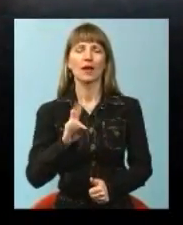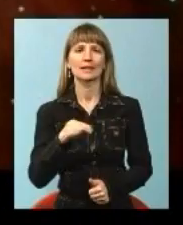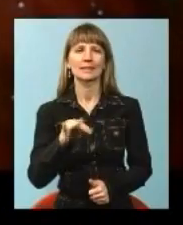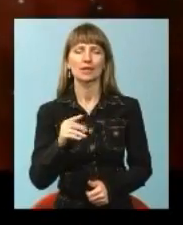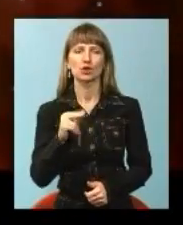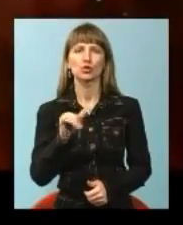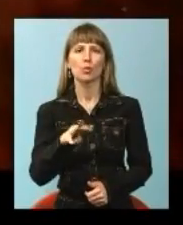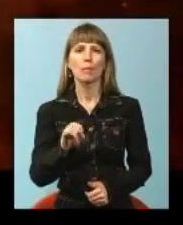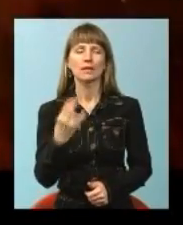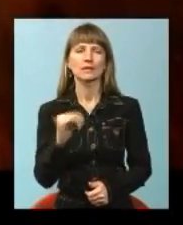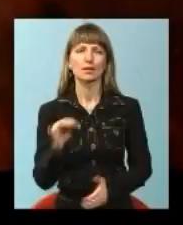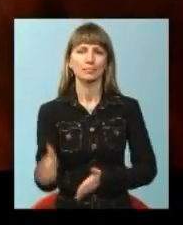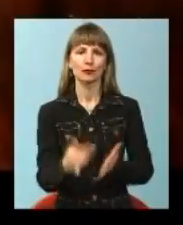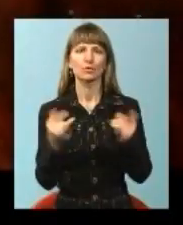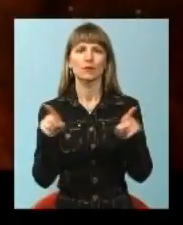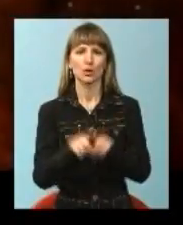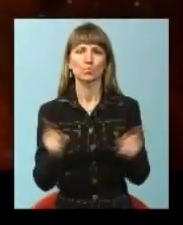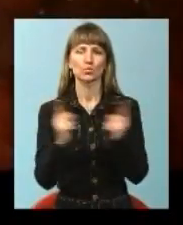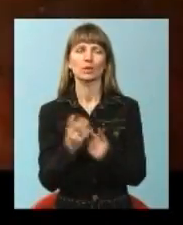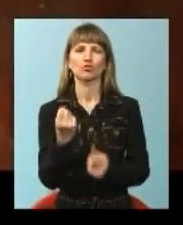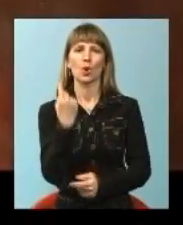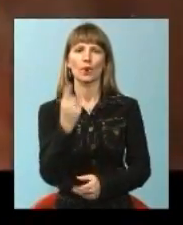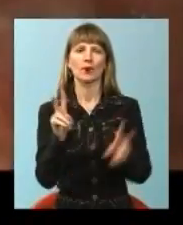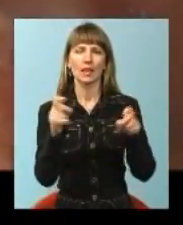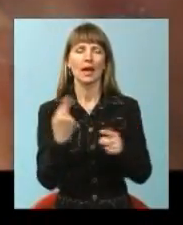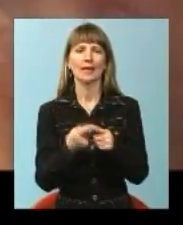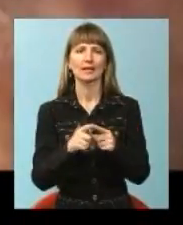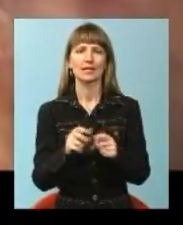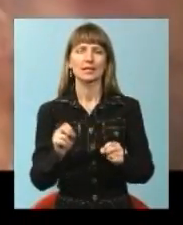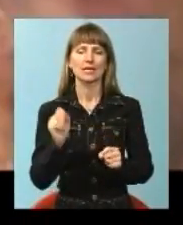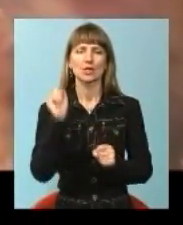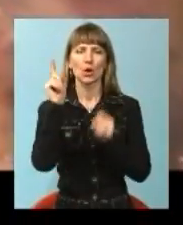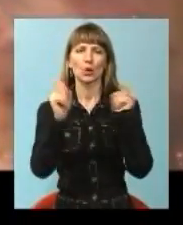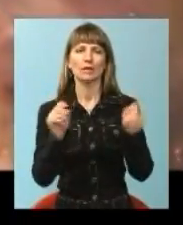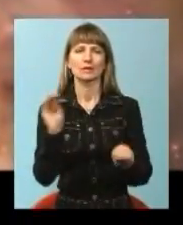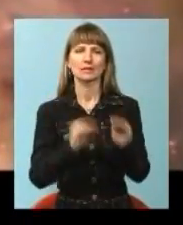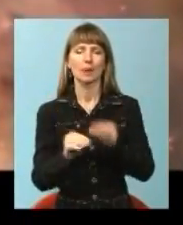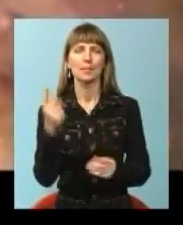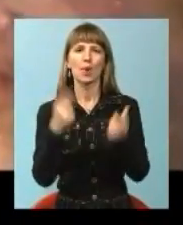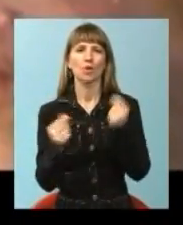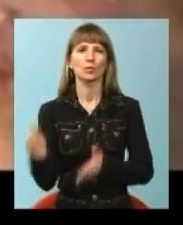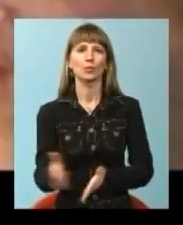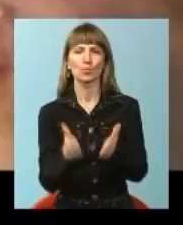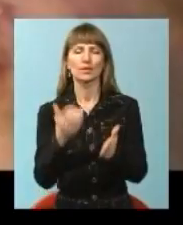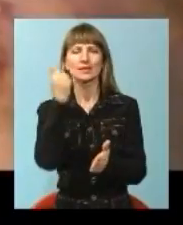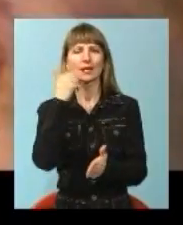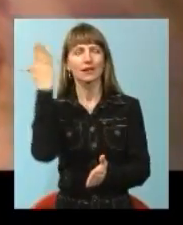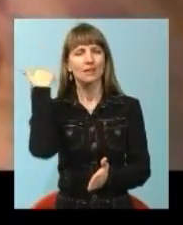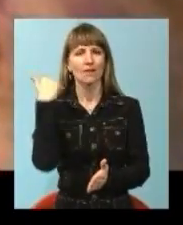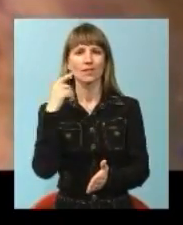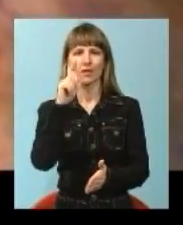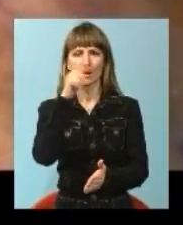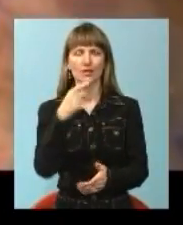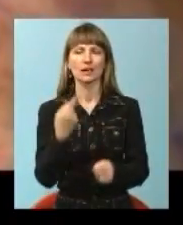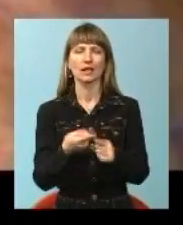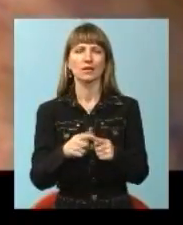Чумацький шлях. Також зустрічається ще одна назва цій зоряній системі – Молочний шлях. Адже в стародавньому Римі та Греції Чумацький